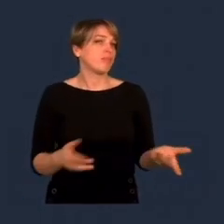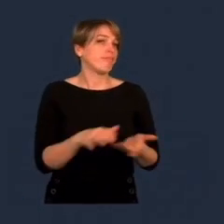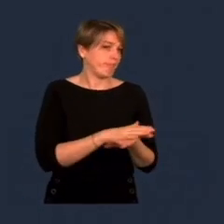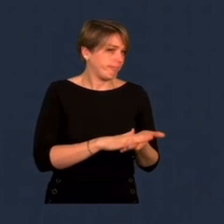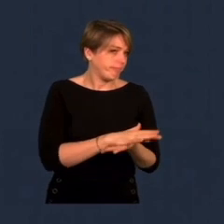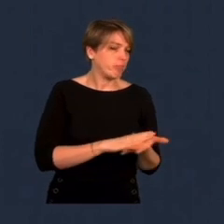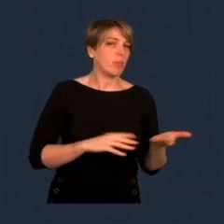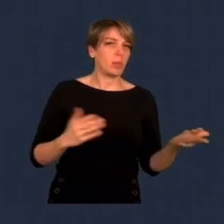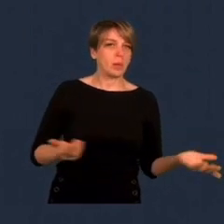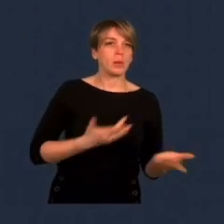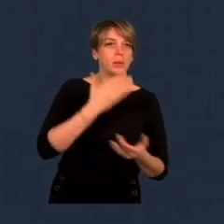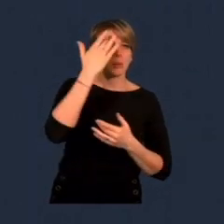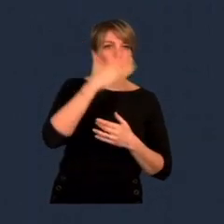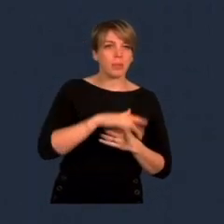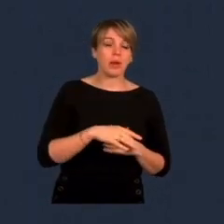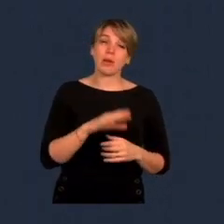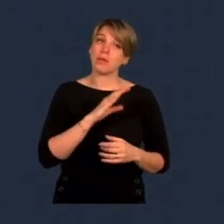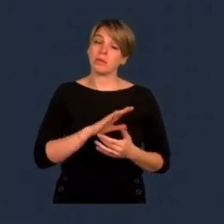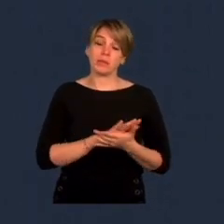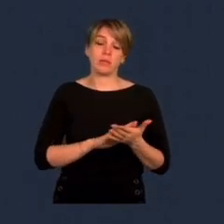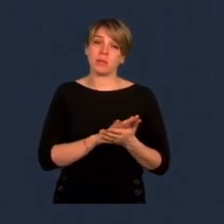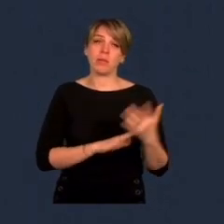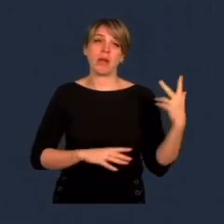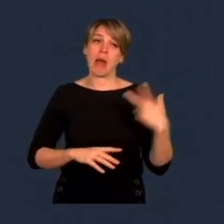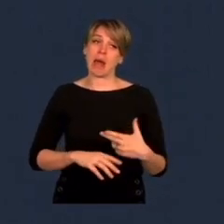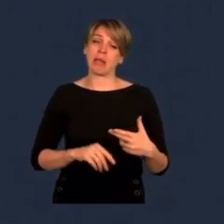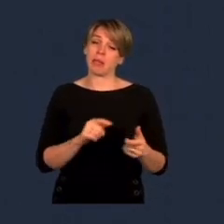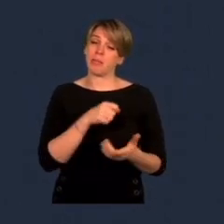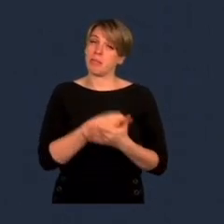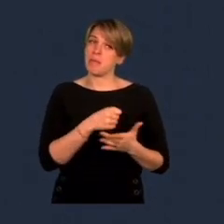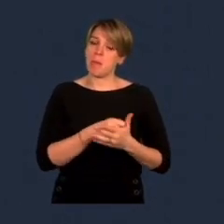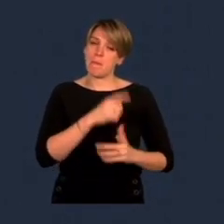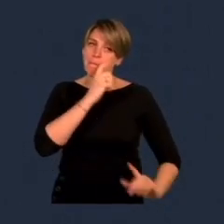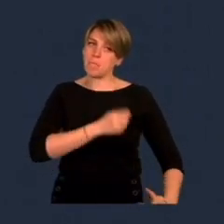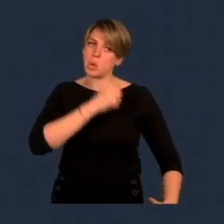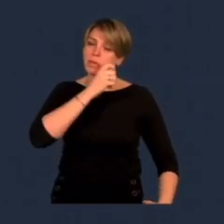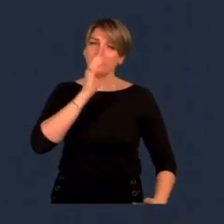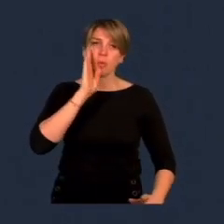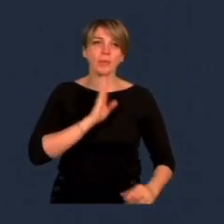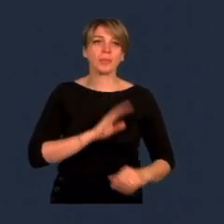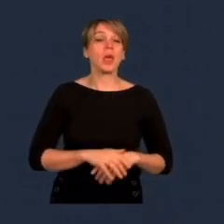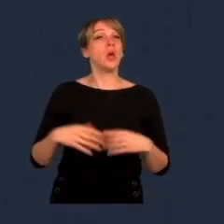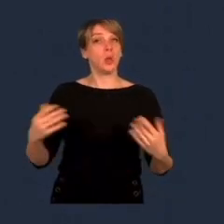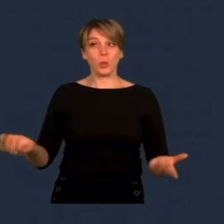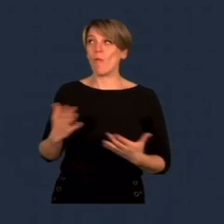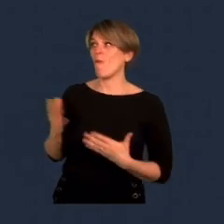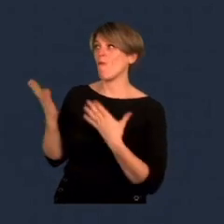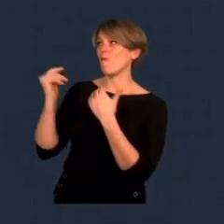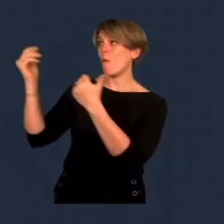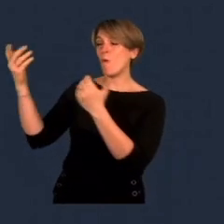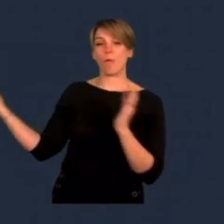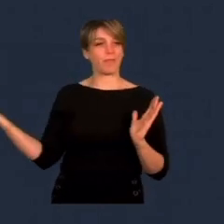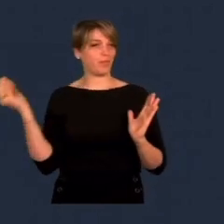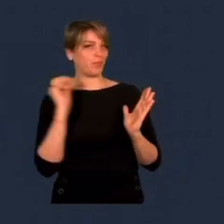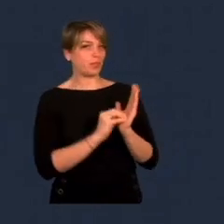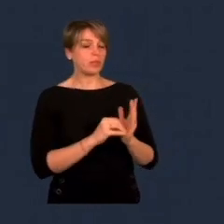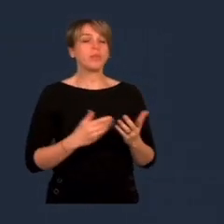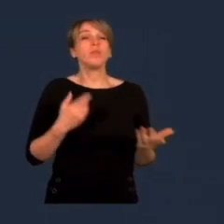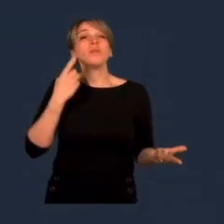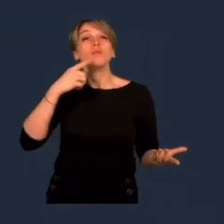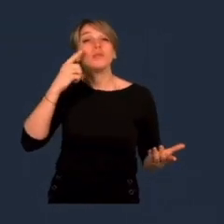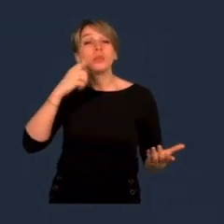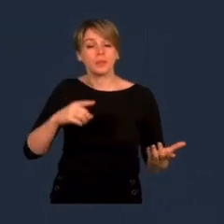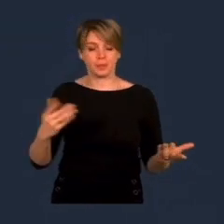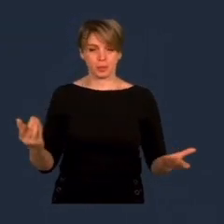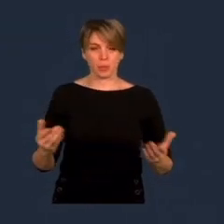pardon. Cessez d'interrompre, merci, c'est aussi la politesse. Donc si vous voulez, par ce vœu, l'utilité c'est que quand